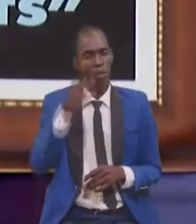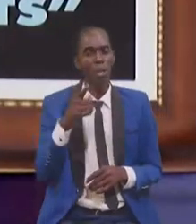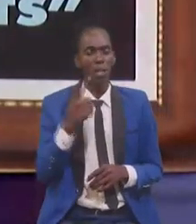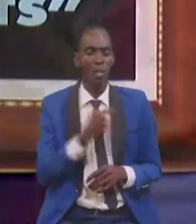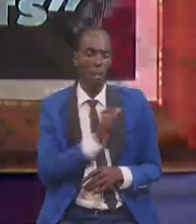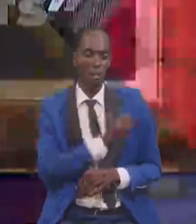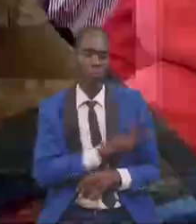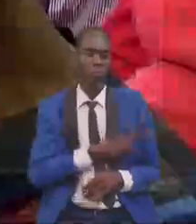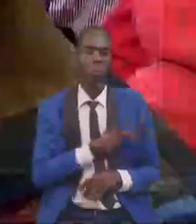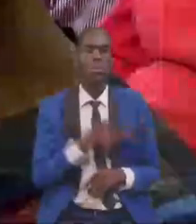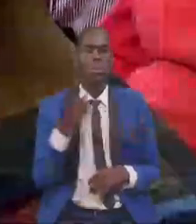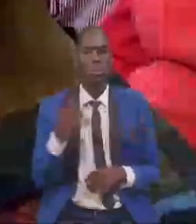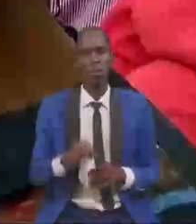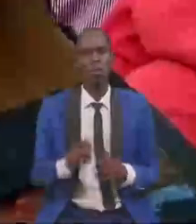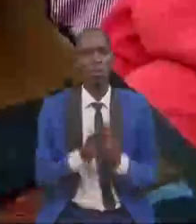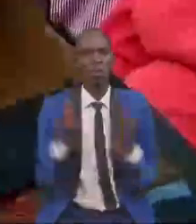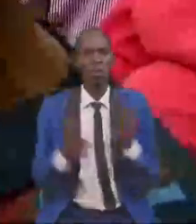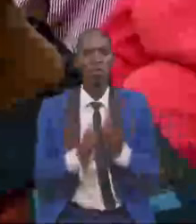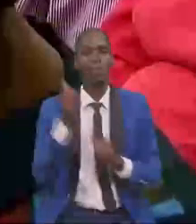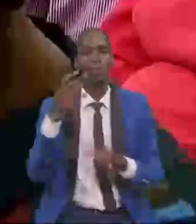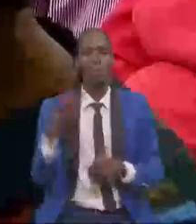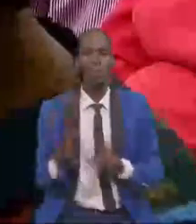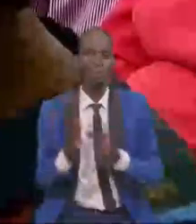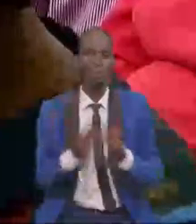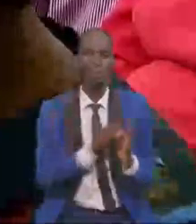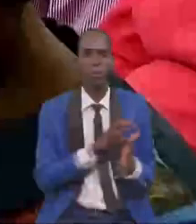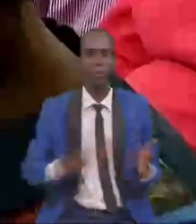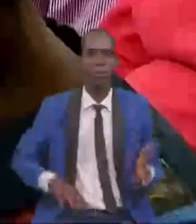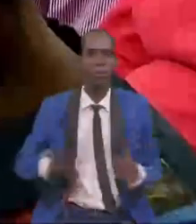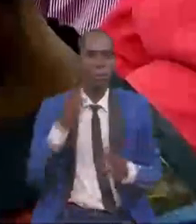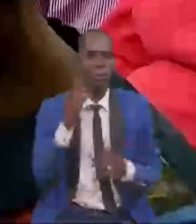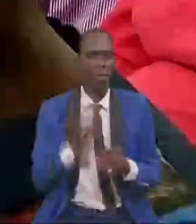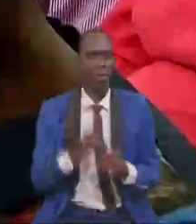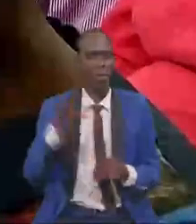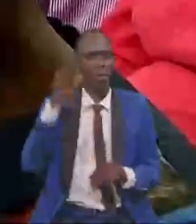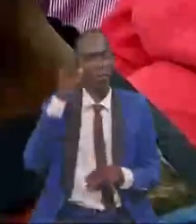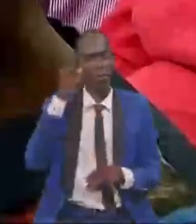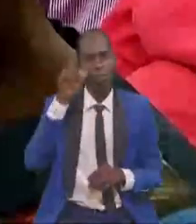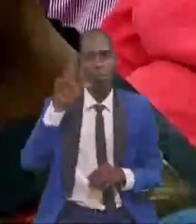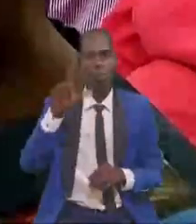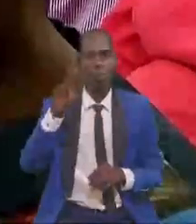Seigneur Jésus-Christ. On va à Luc 7.